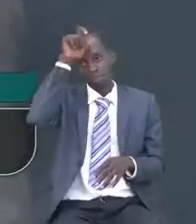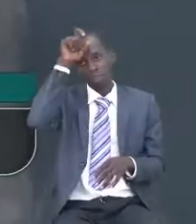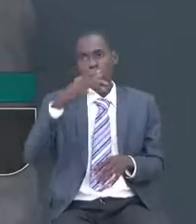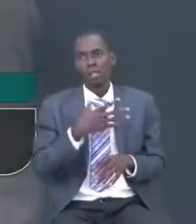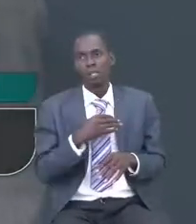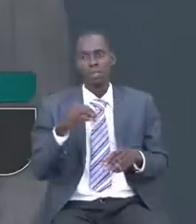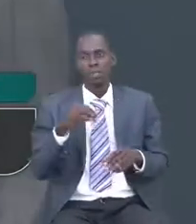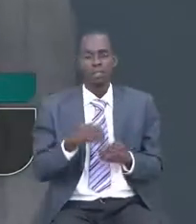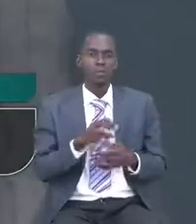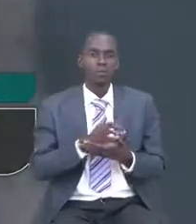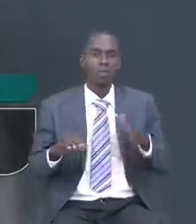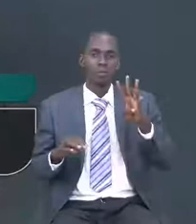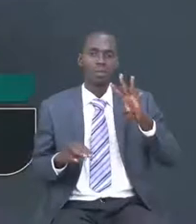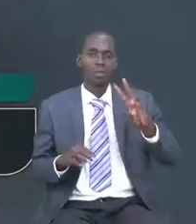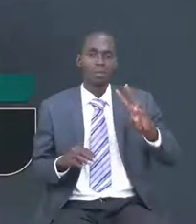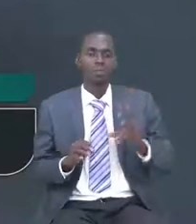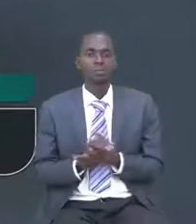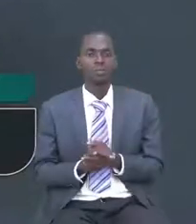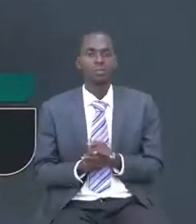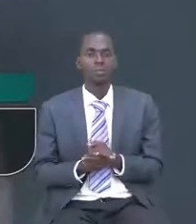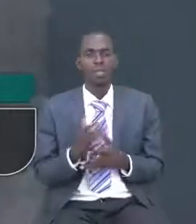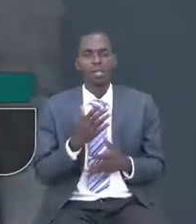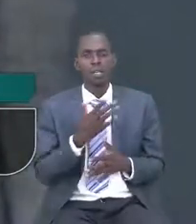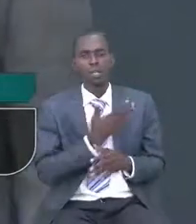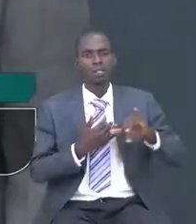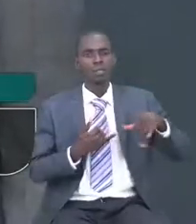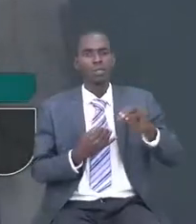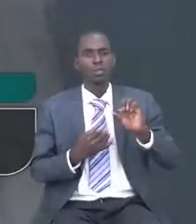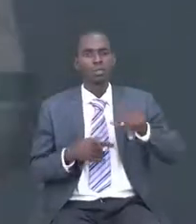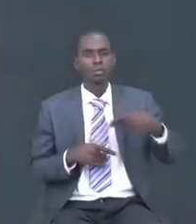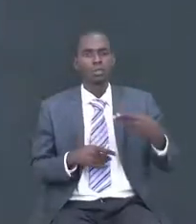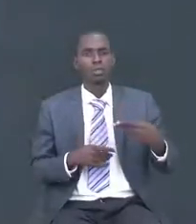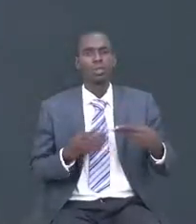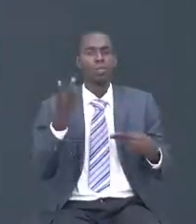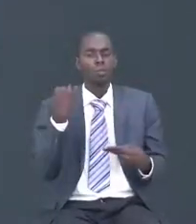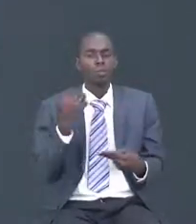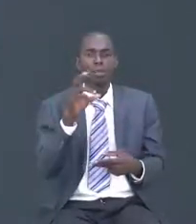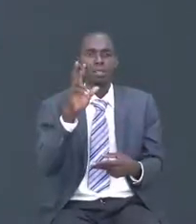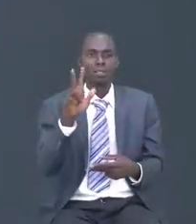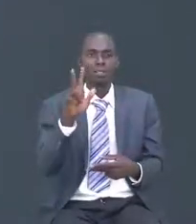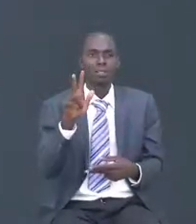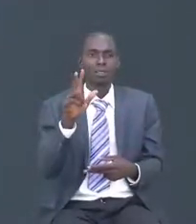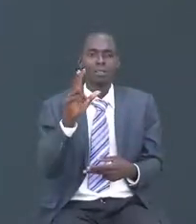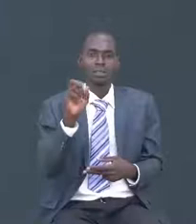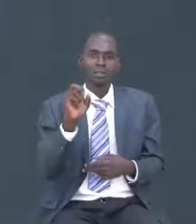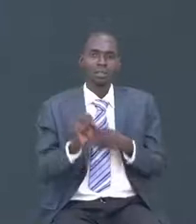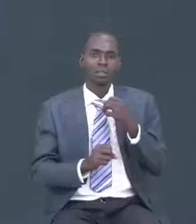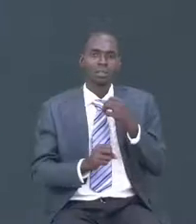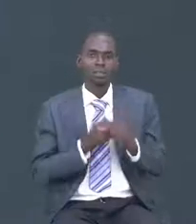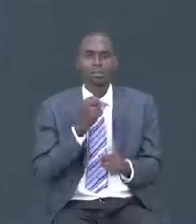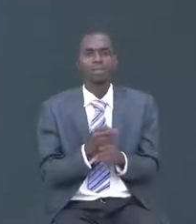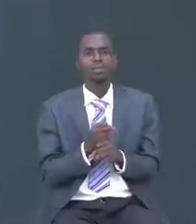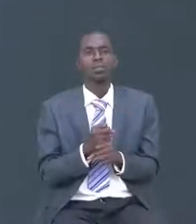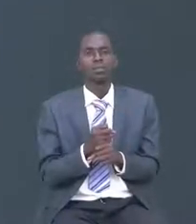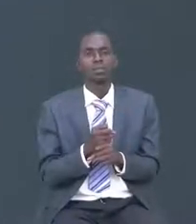46, on dit, Joseph était âgé de 30 ans lorsqu'il se